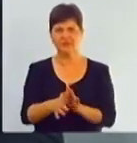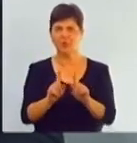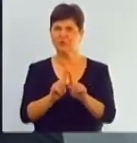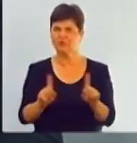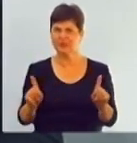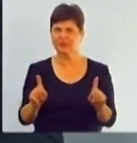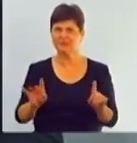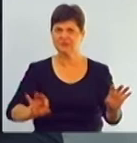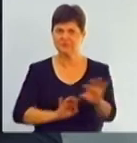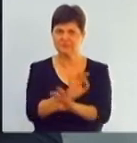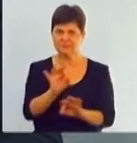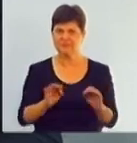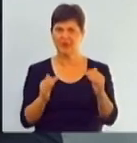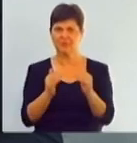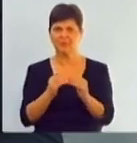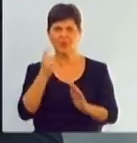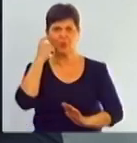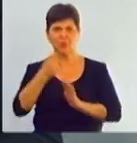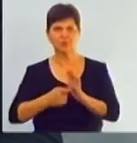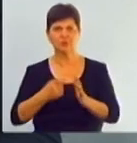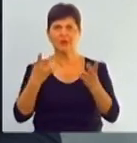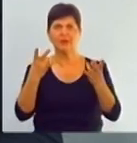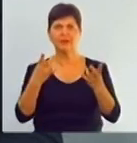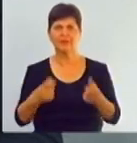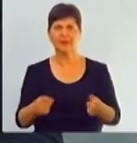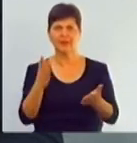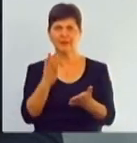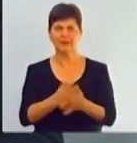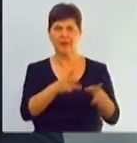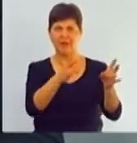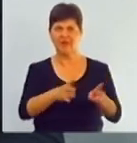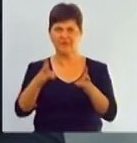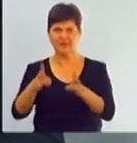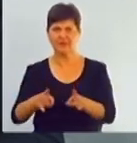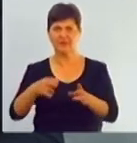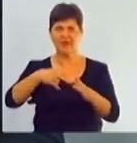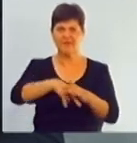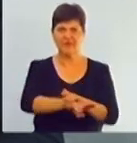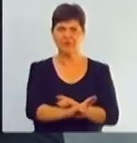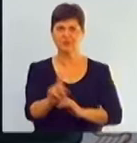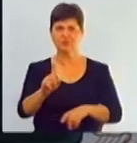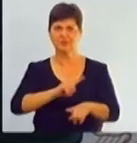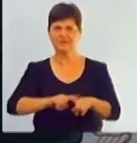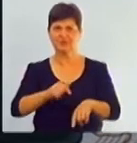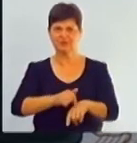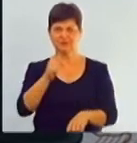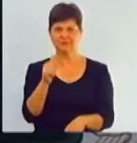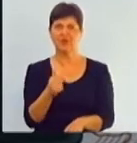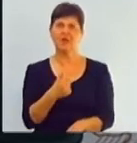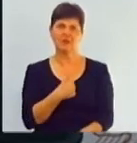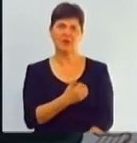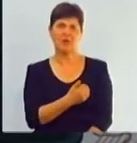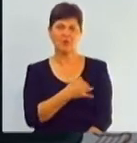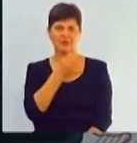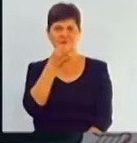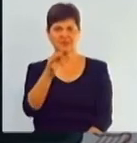цього приміщення, дізнатися, де є аварійні входи, виходи, щоб у разі чого, ну, швидко зреагувати. Ну, я хотів би цю